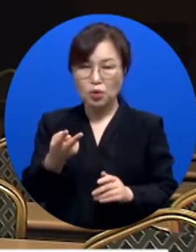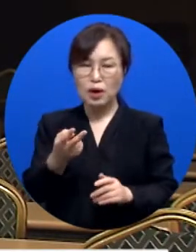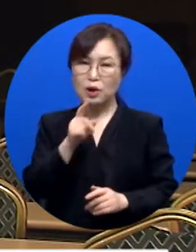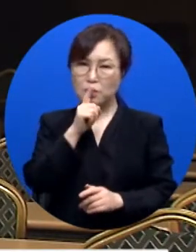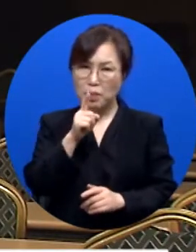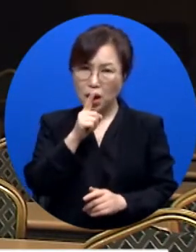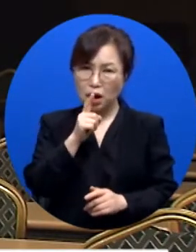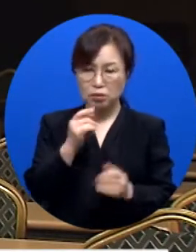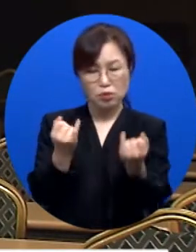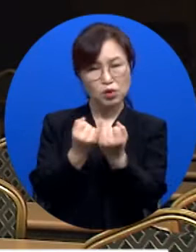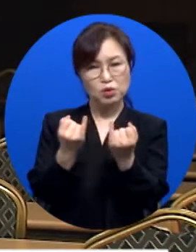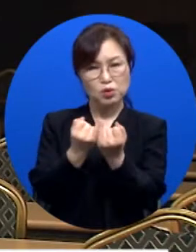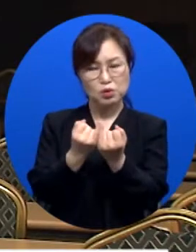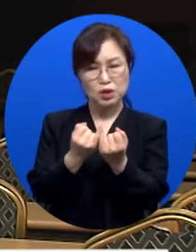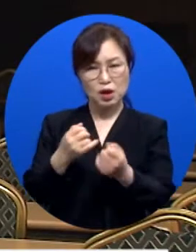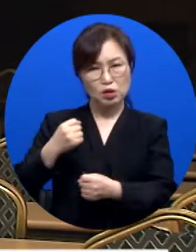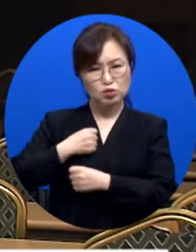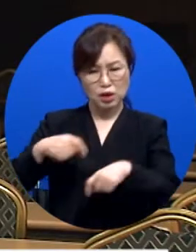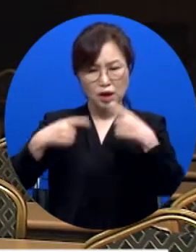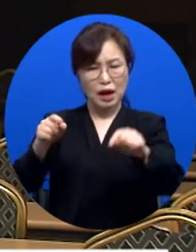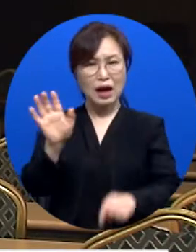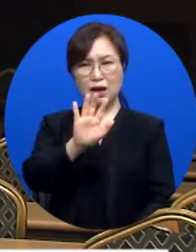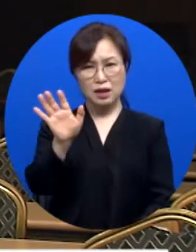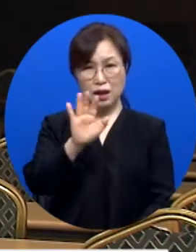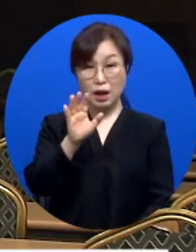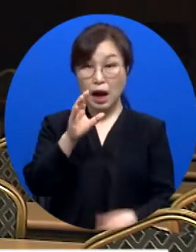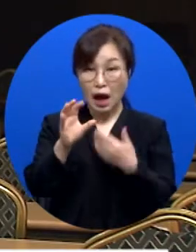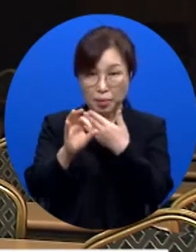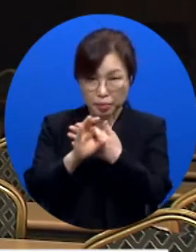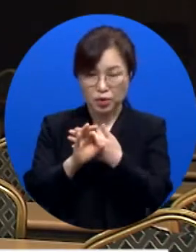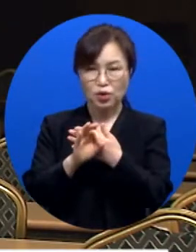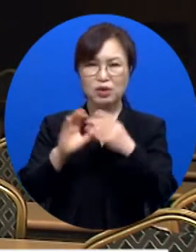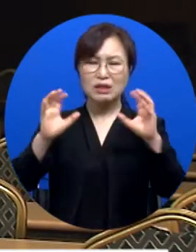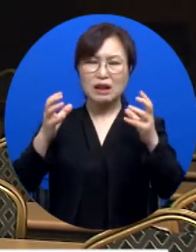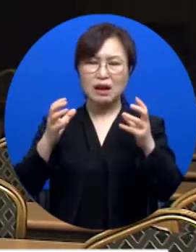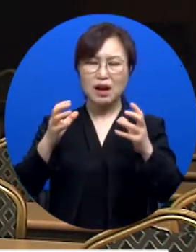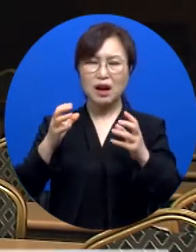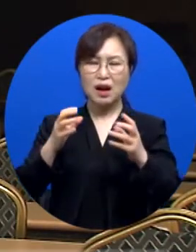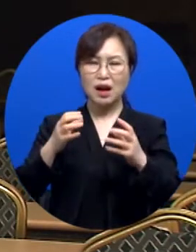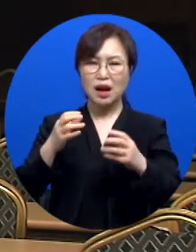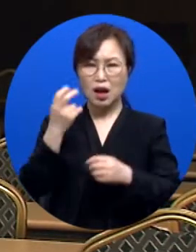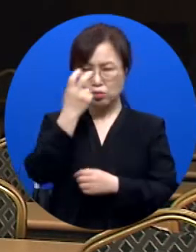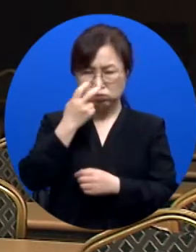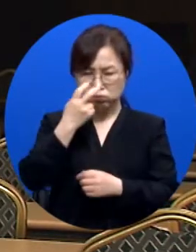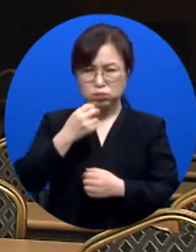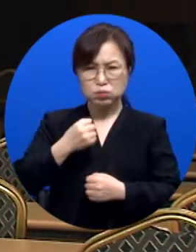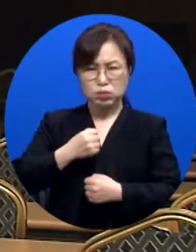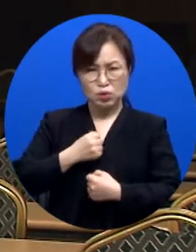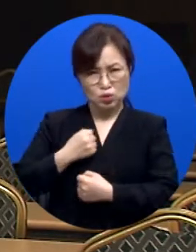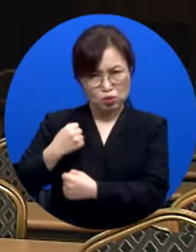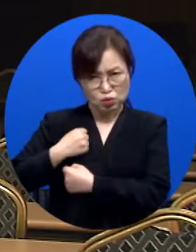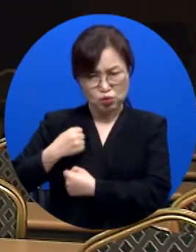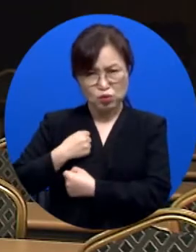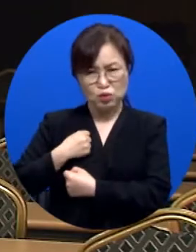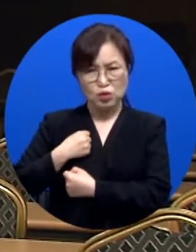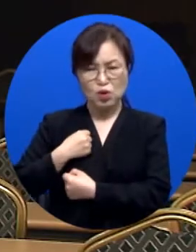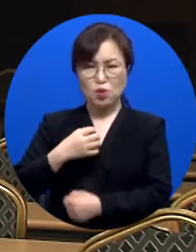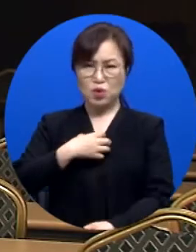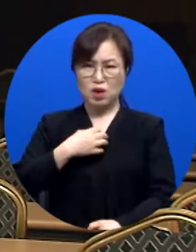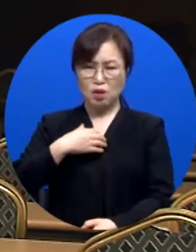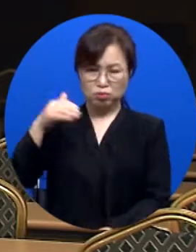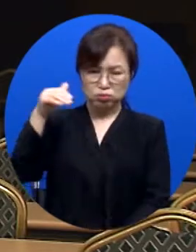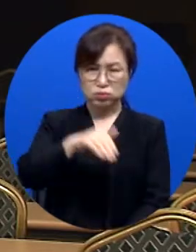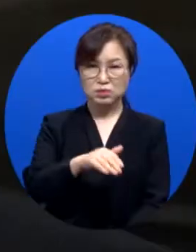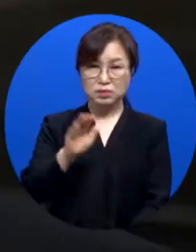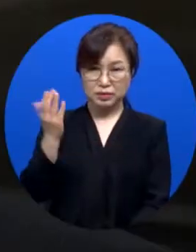나여 생일이 군대 갈 필요가 없다고 하는 이 나라는 문제가 생길 수밖에 없는 것이고 병력은 붕괴 될 지도 있다는